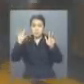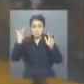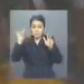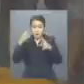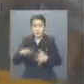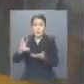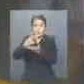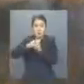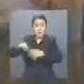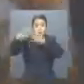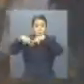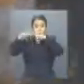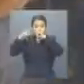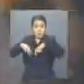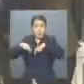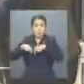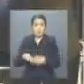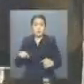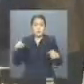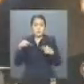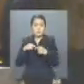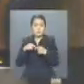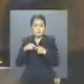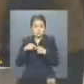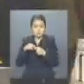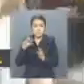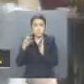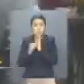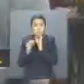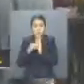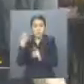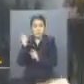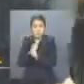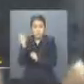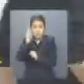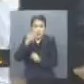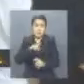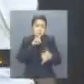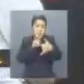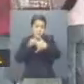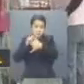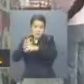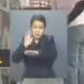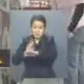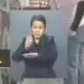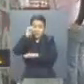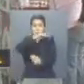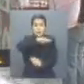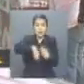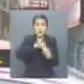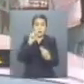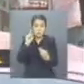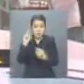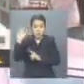ทพหรือกรุงเทพโพสำรวจความคิดเห็นนักเศรษฐศาสตร์63คนจาก26องค์กรเพื่อประเมินผลง